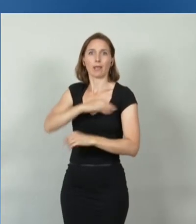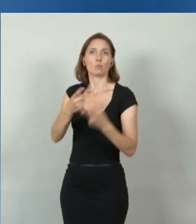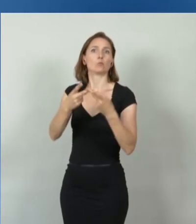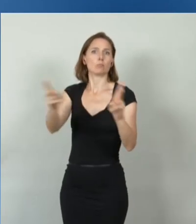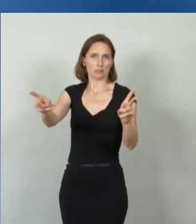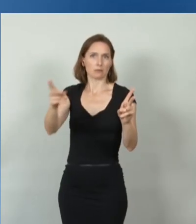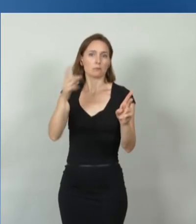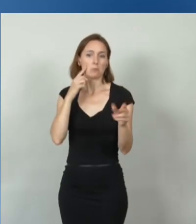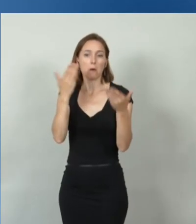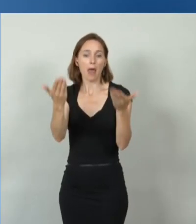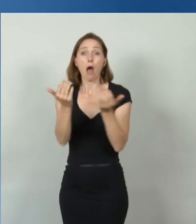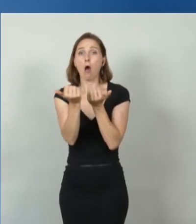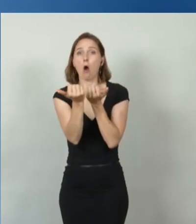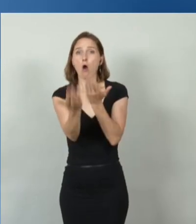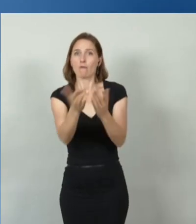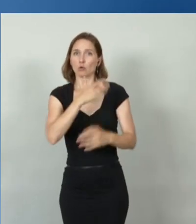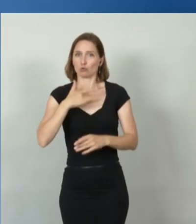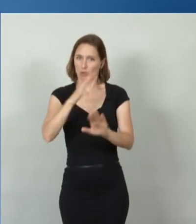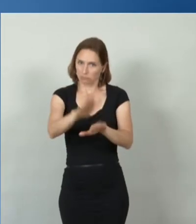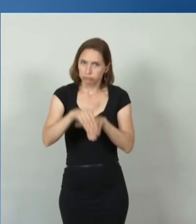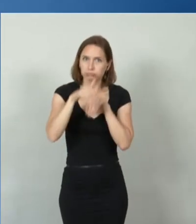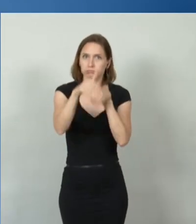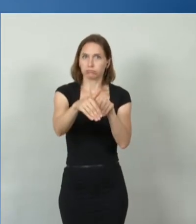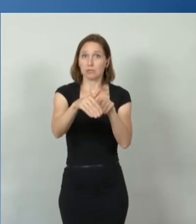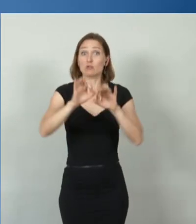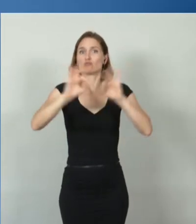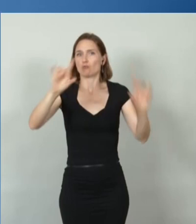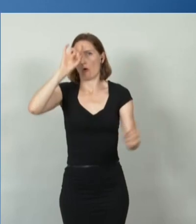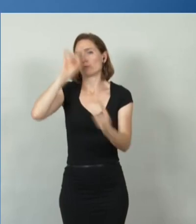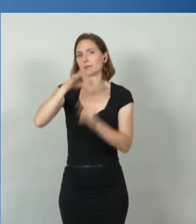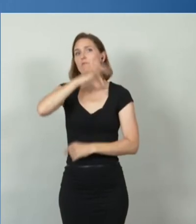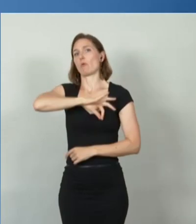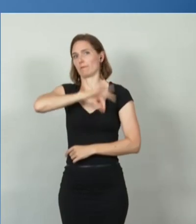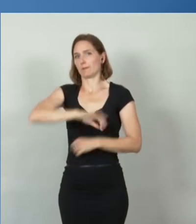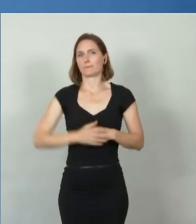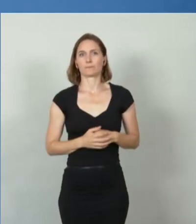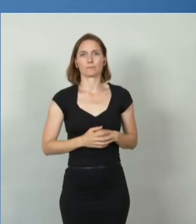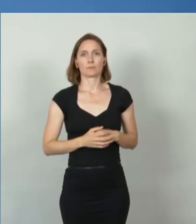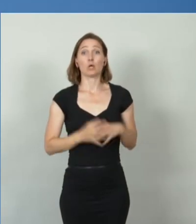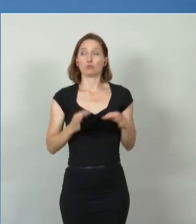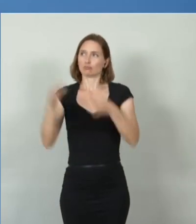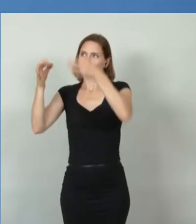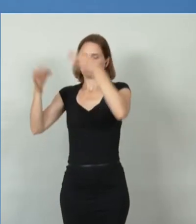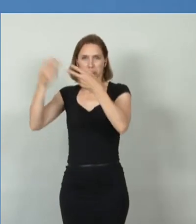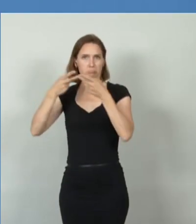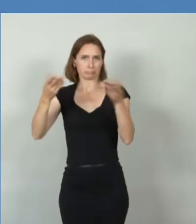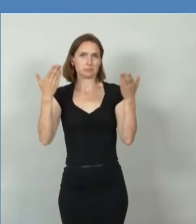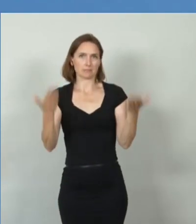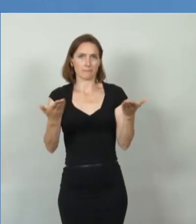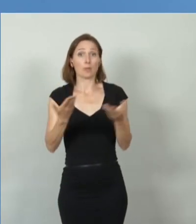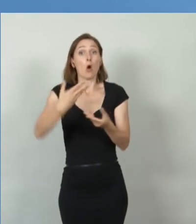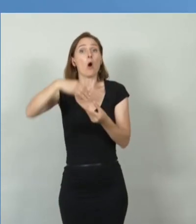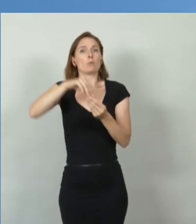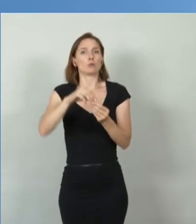au maintien d'une offre de soins pour tous habite non lucratif outre ce jugement la ville de Grenoble est légitime